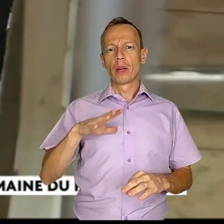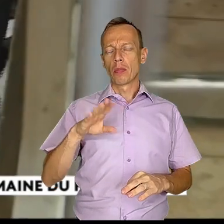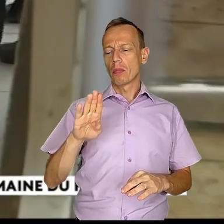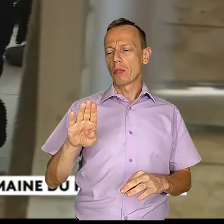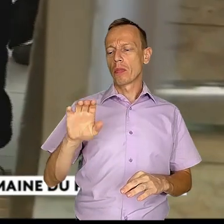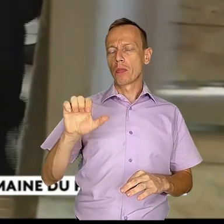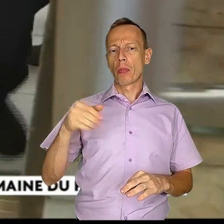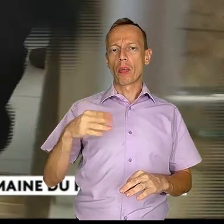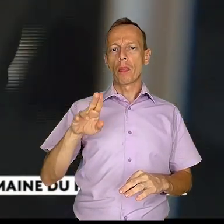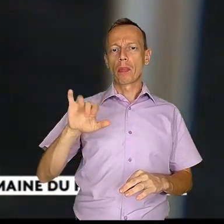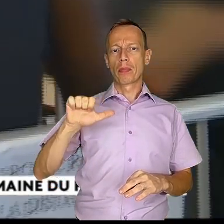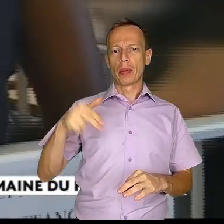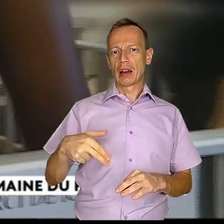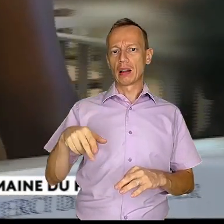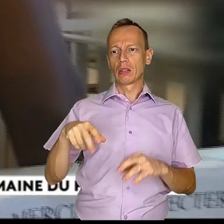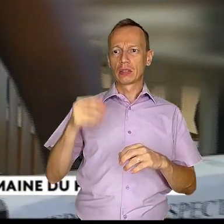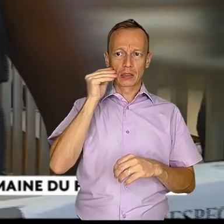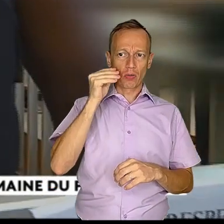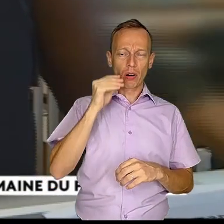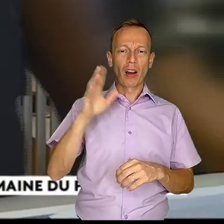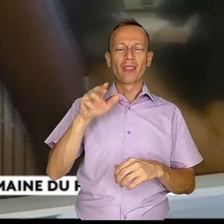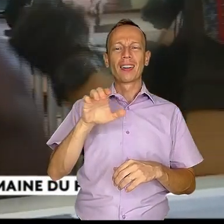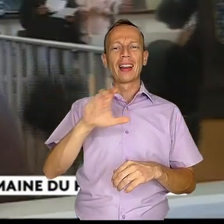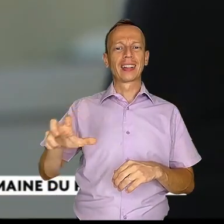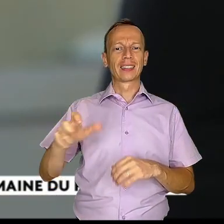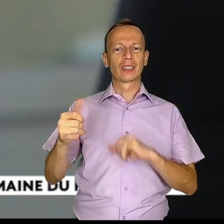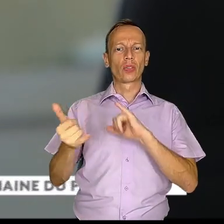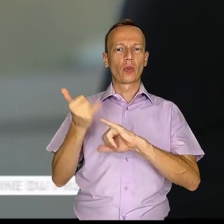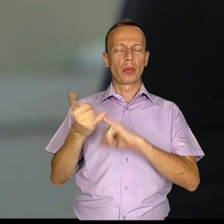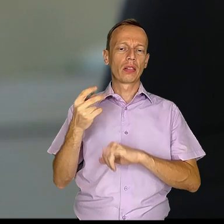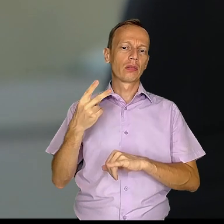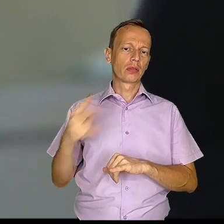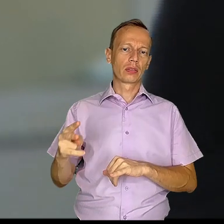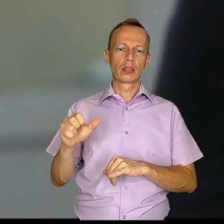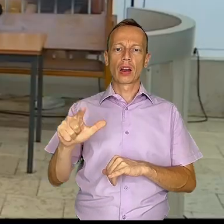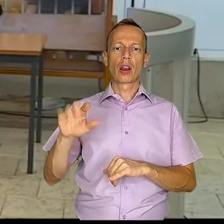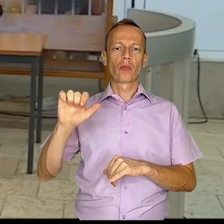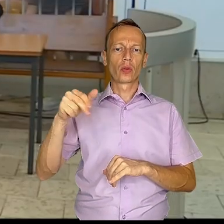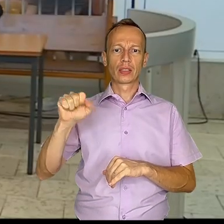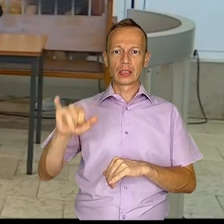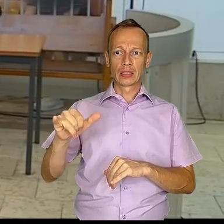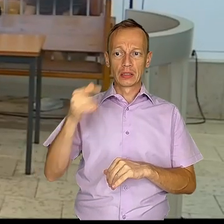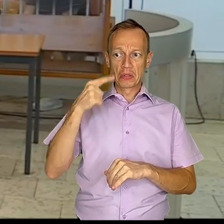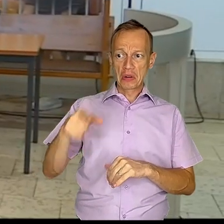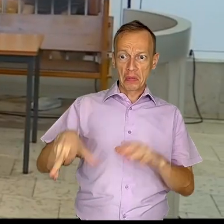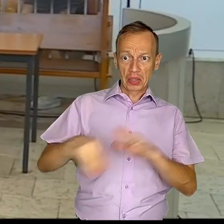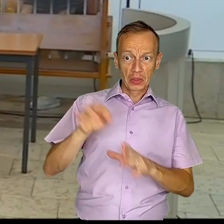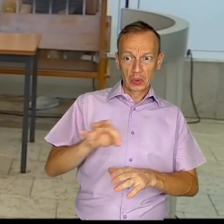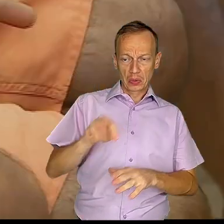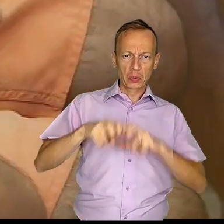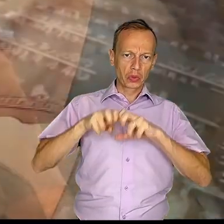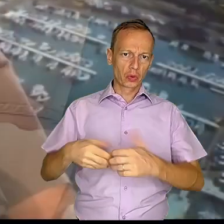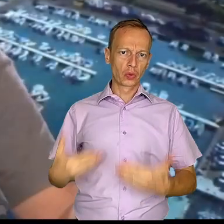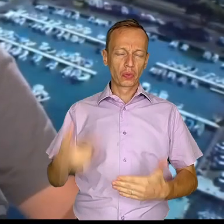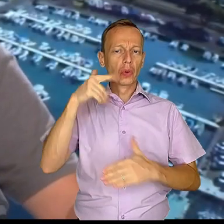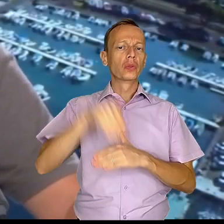Pombrun, ex-compagne de Tamatoa Alfonsi, compte rendu de l'audience dans votre journal de ce soir, présenté par Ayata